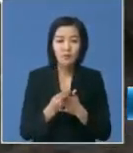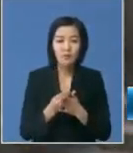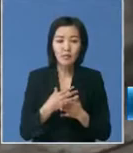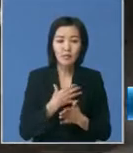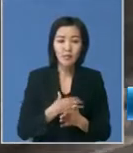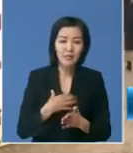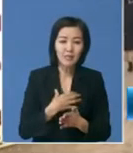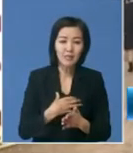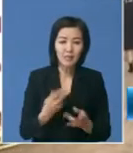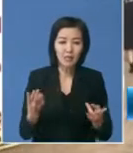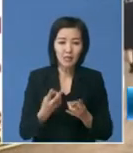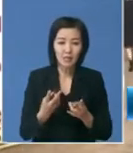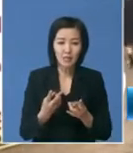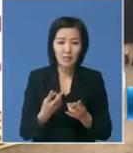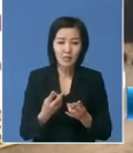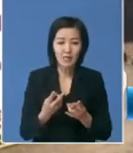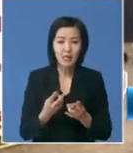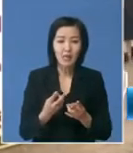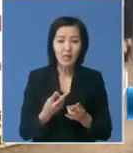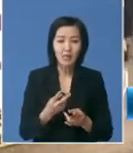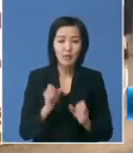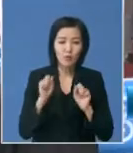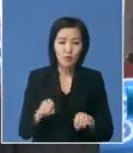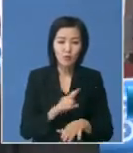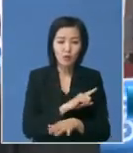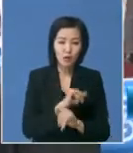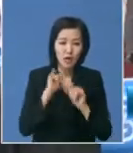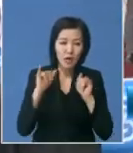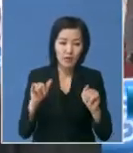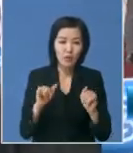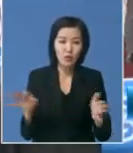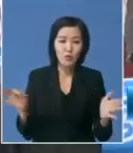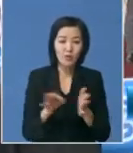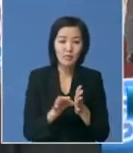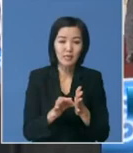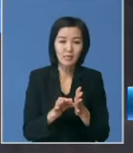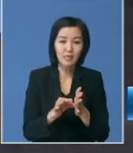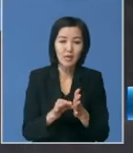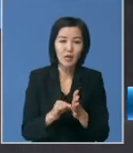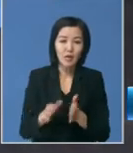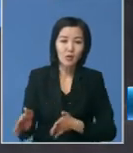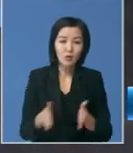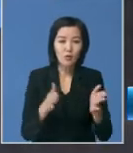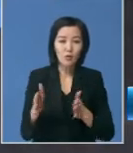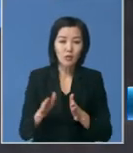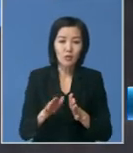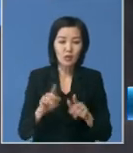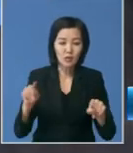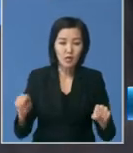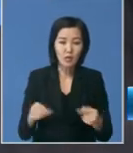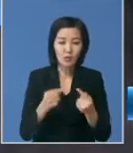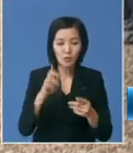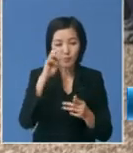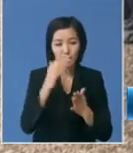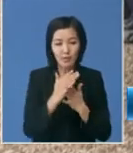маңызды бөлігі. Күре жолдың жүк өткізу мүмкіндігін арттыру мақсатында осыдан 2 жыл бұрын жолды жаңғырту жұмысын мемлекеттік бағдарламамен қолға